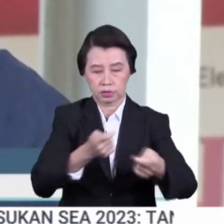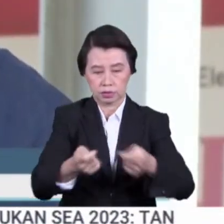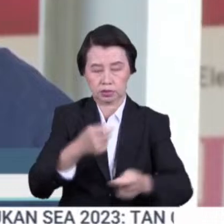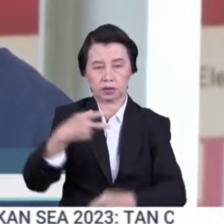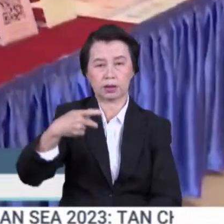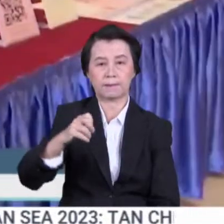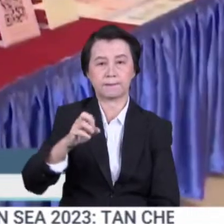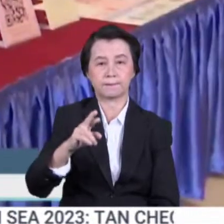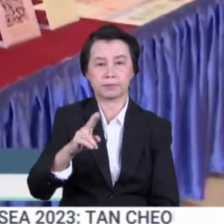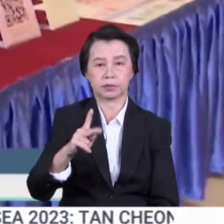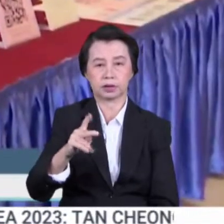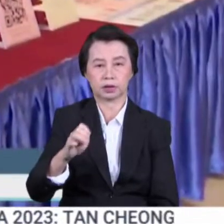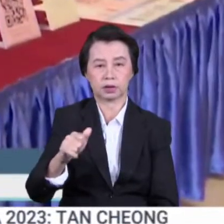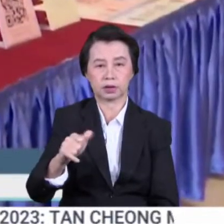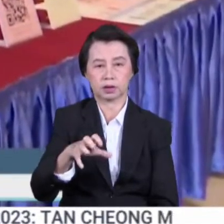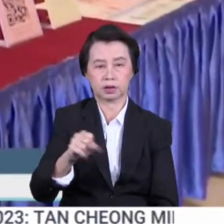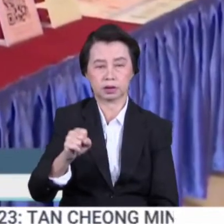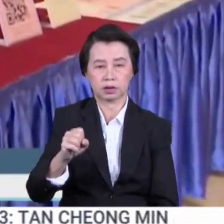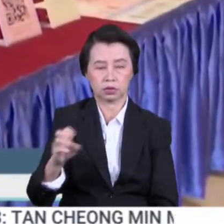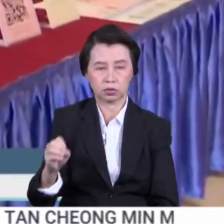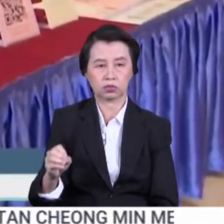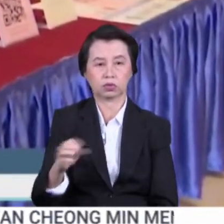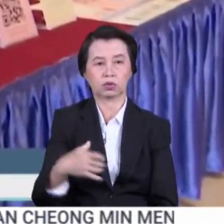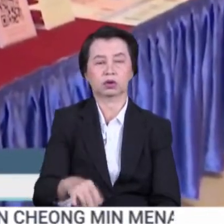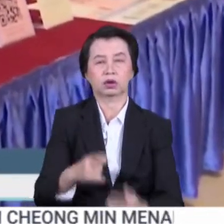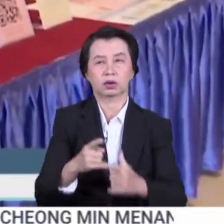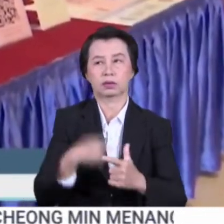Perkeso. Sehingga April tahun ini, sebanyak